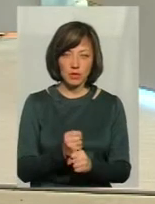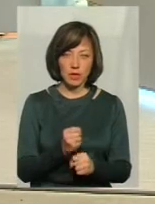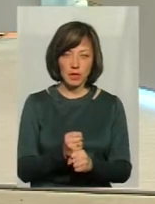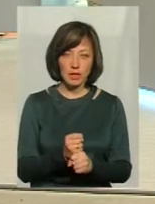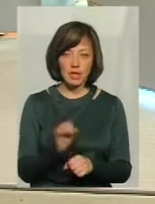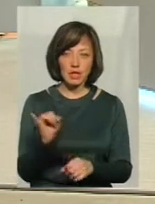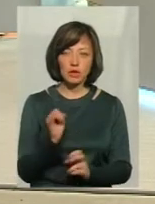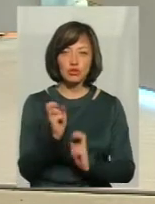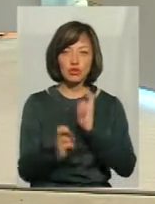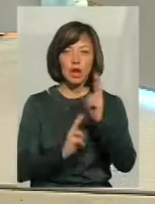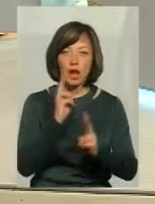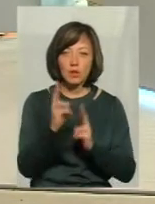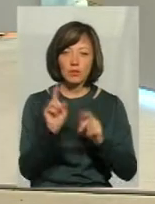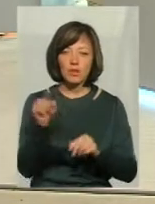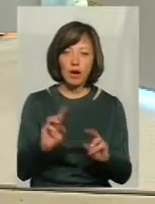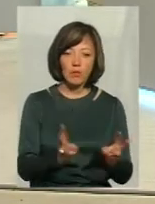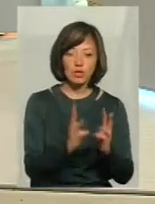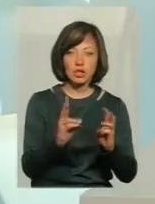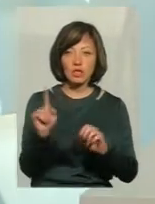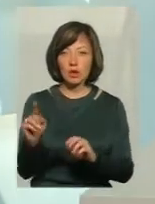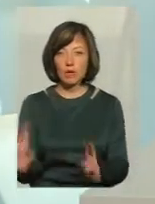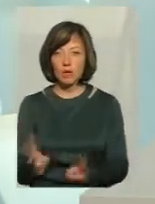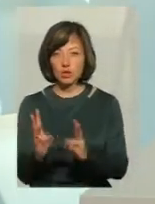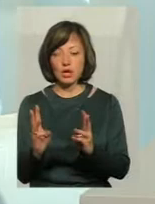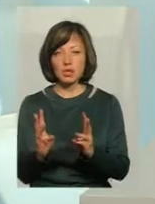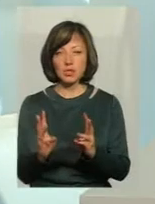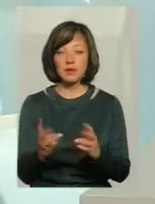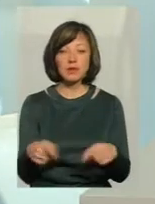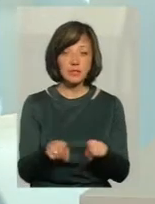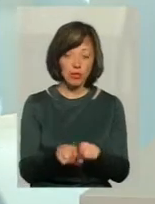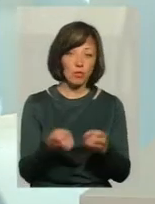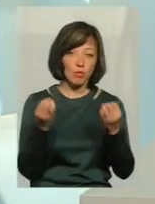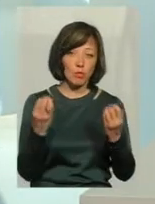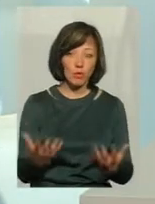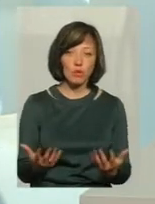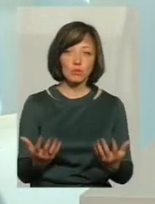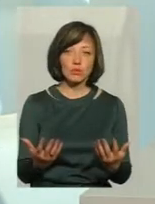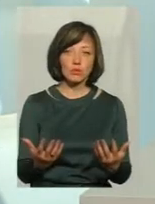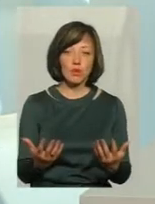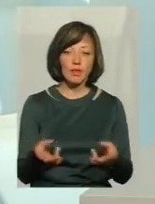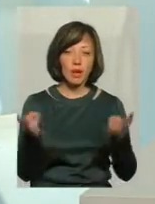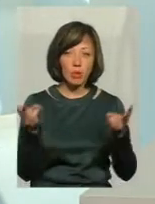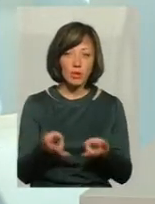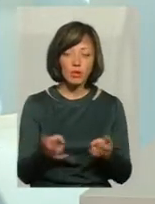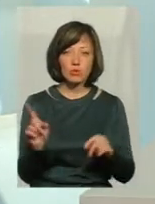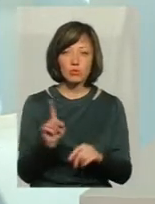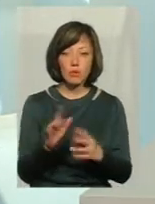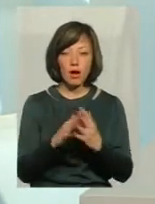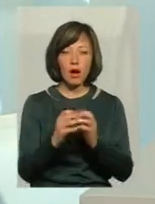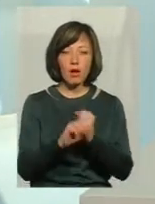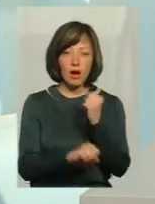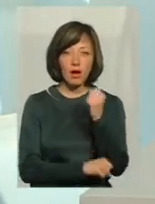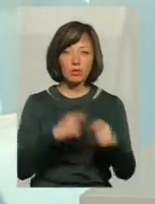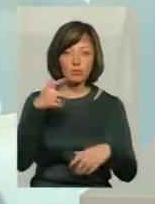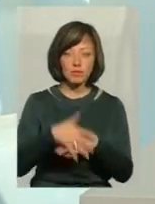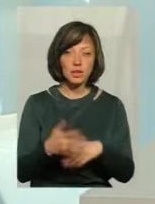і потім жаліємося на те, що там пожежа, все також дуже просто, необхідно, щоб аграрії зрозуміли, що